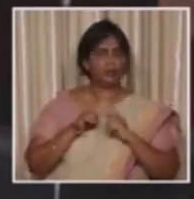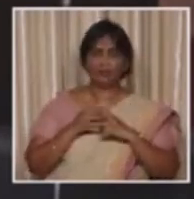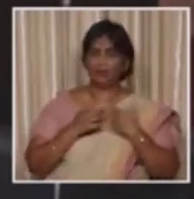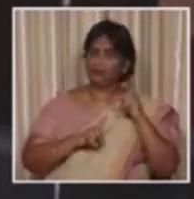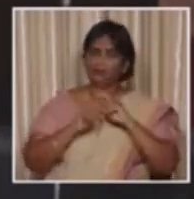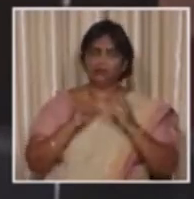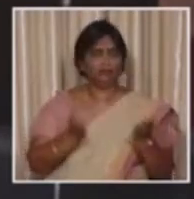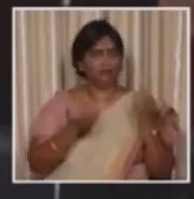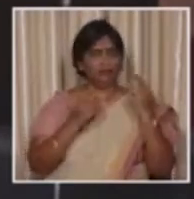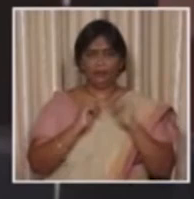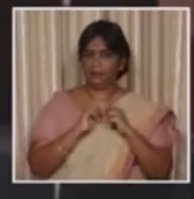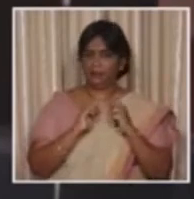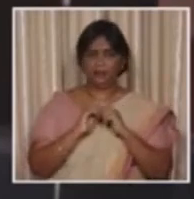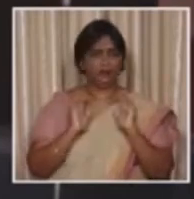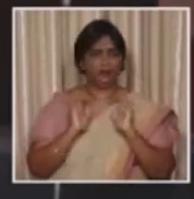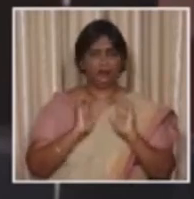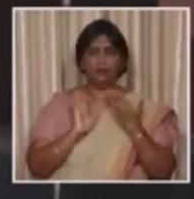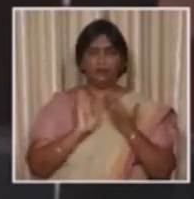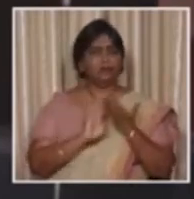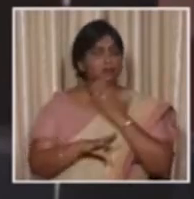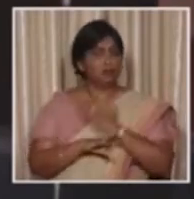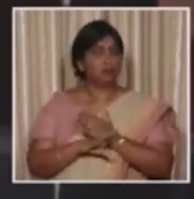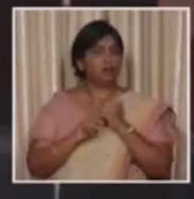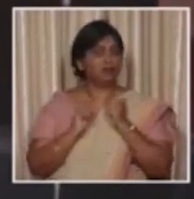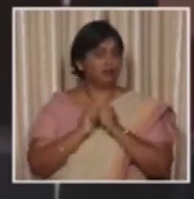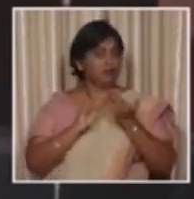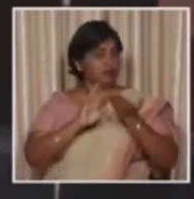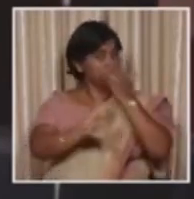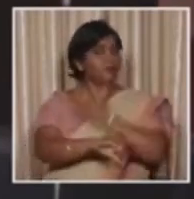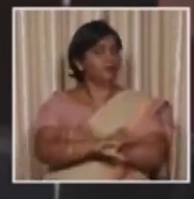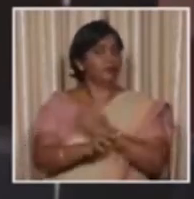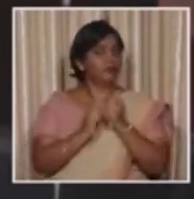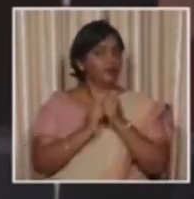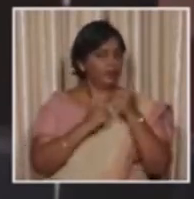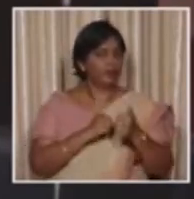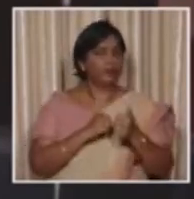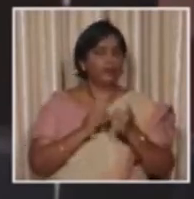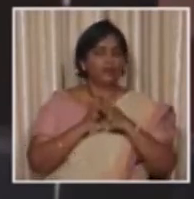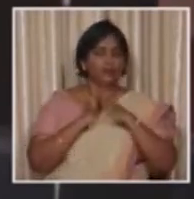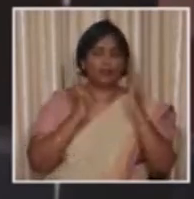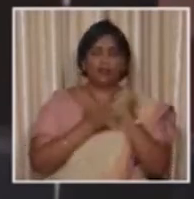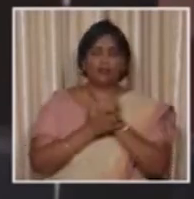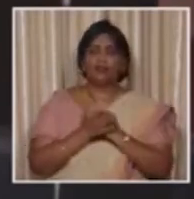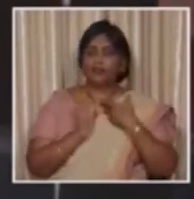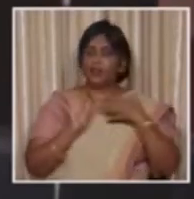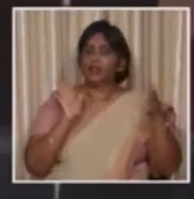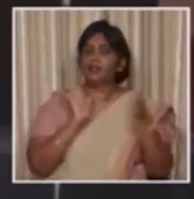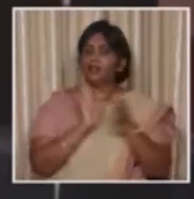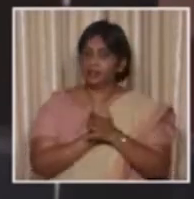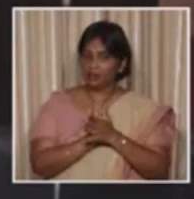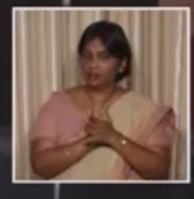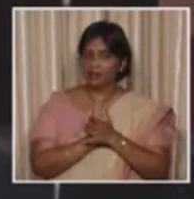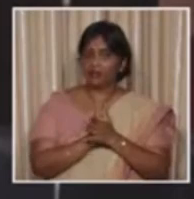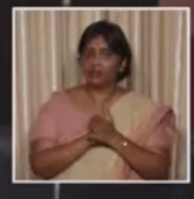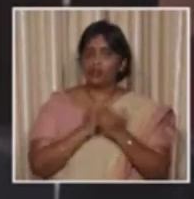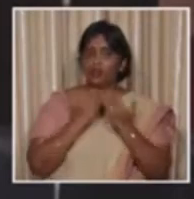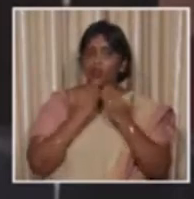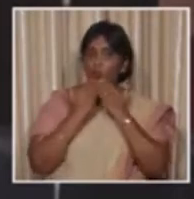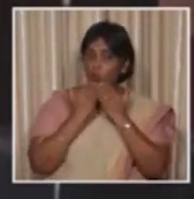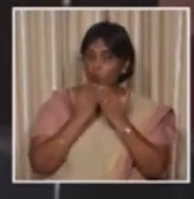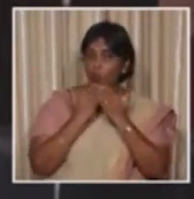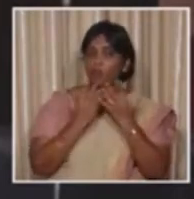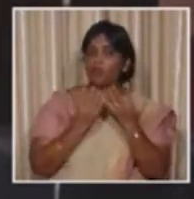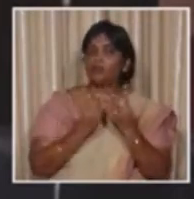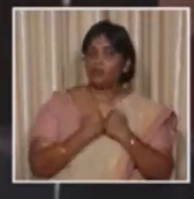இதை முன்கூட்டியே செய்திருக்கலாம், அல்லது ஏனையோர்களையும் கலந்து பேசி செய்திருக்கலாம். இங்கு ஜனாதிபதியுடைய ஆலோசகர் ஒருத்தரும் இருக்கிறார், அவரோடையே கலந்து